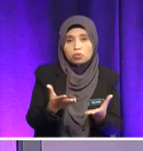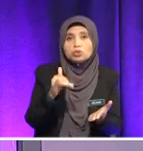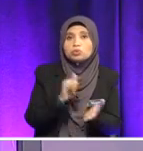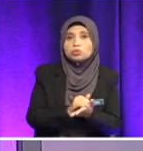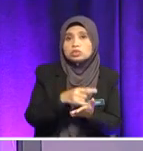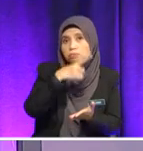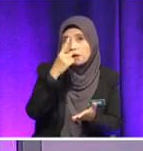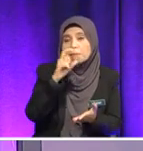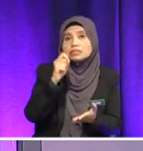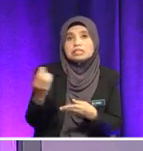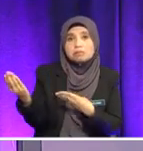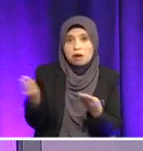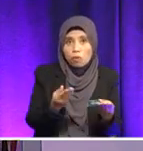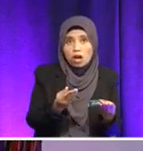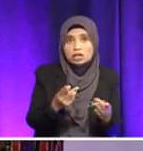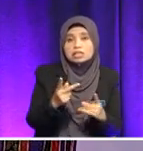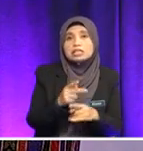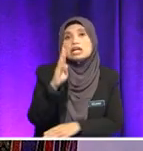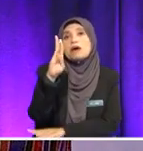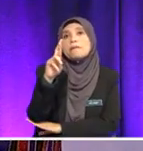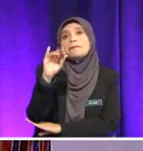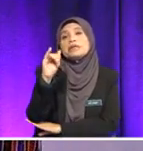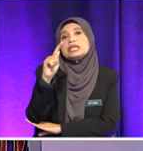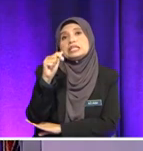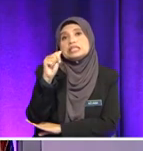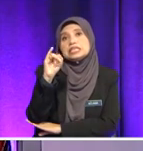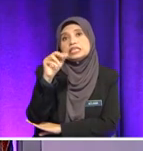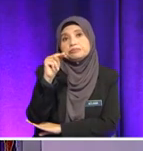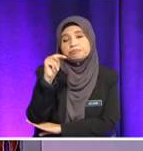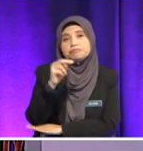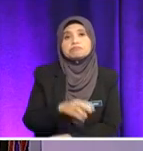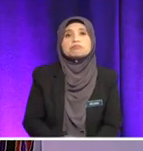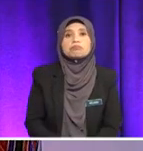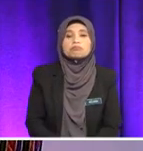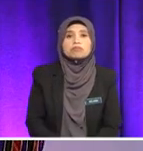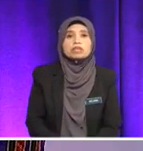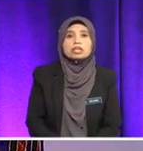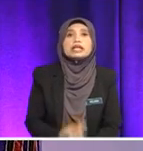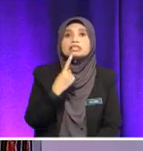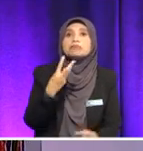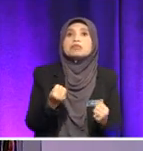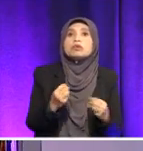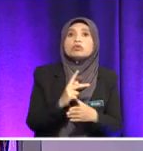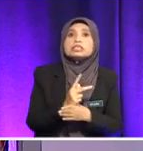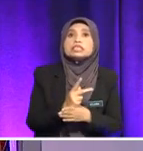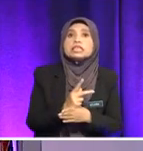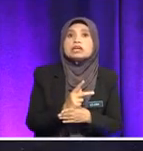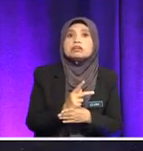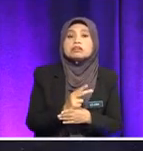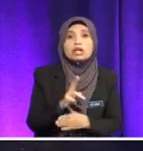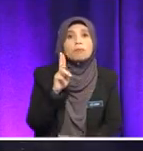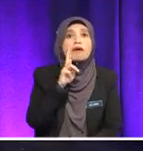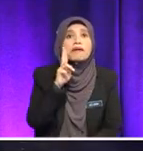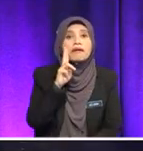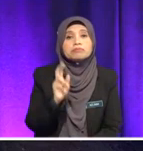dibawa ke baru bawa balik ke sini baik kita pergi kepada dari ASI Oke saya pernah kasih yang pertama Humaira syafana ada yang na